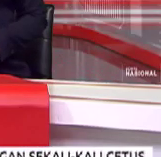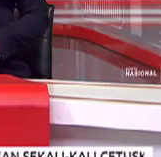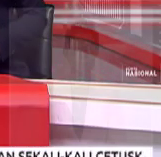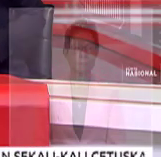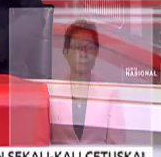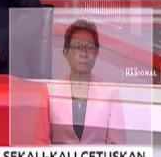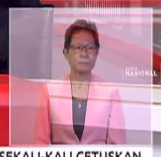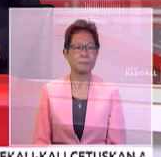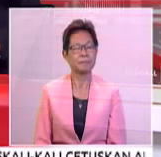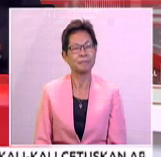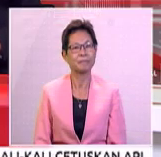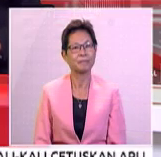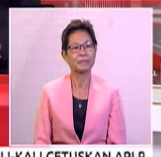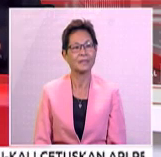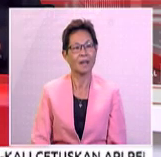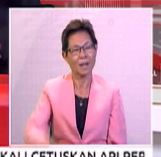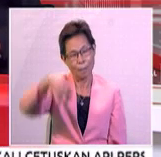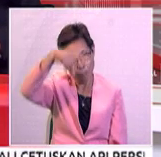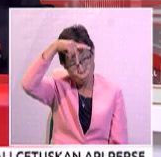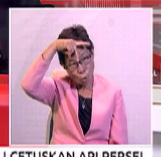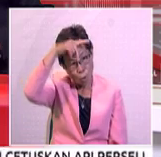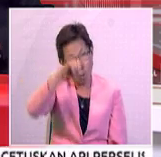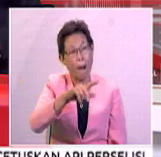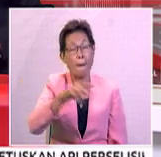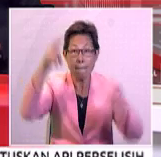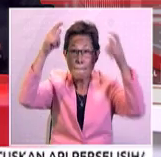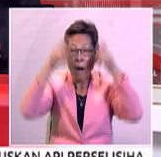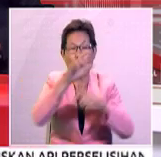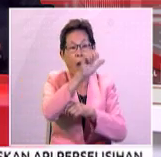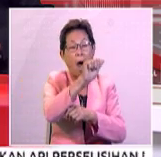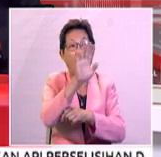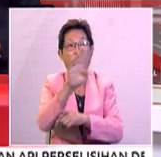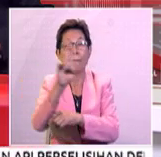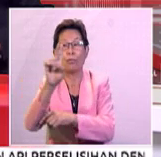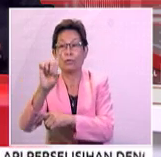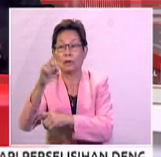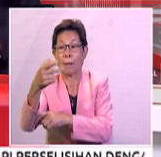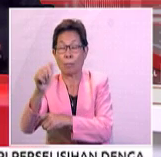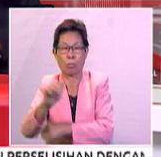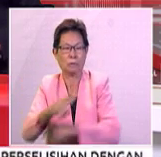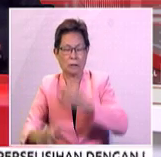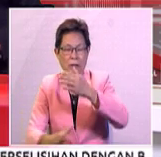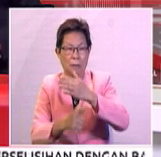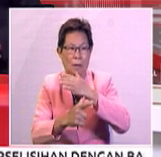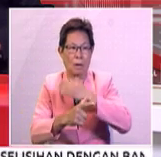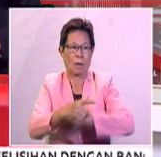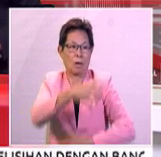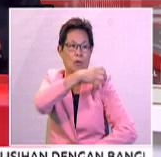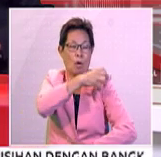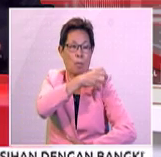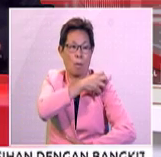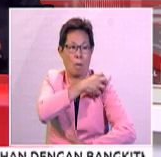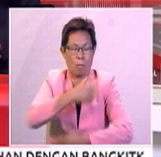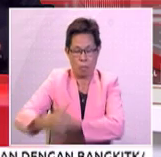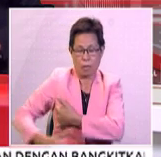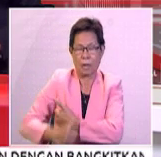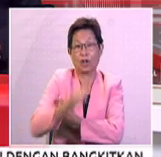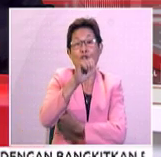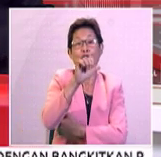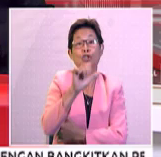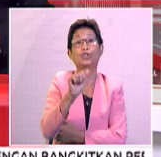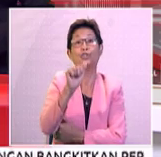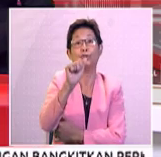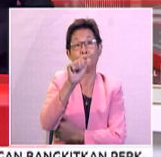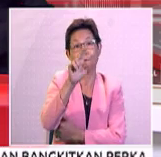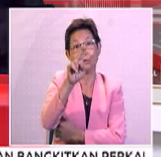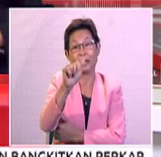Bertemu kembali. Putra Mahkota Abu Dhabi yang juga timbalan komander tertinggi Angkatan Tentera Emirah Arab Bersatu UAE,